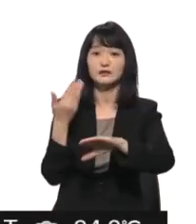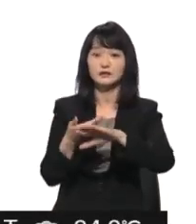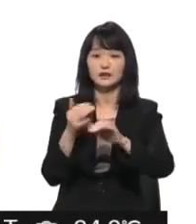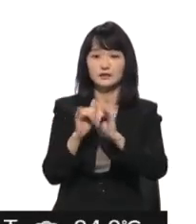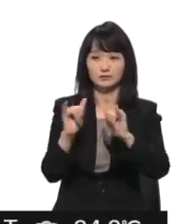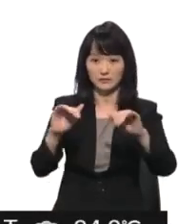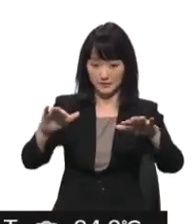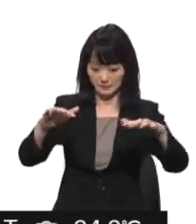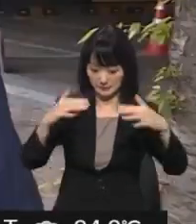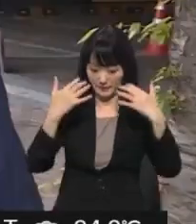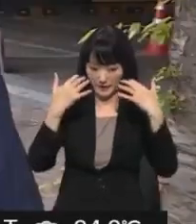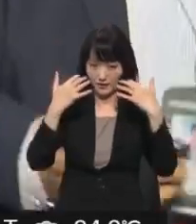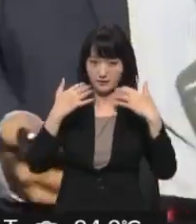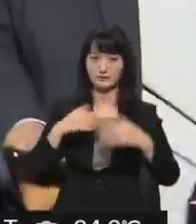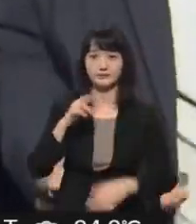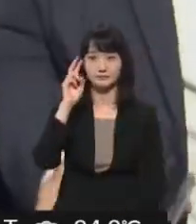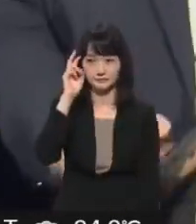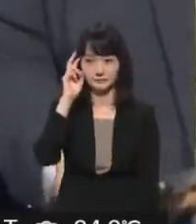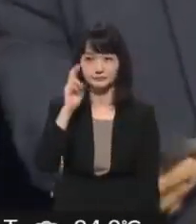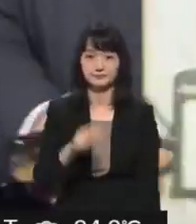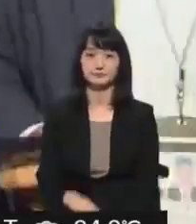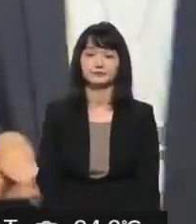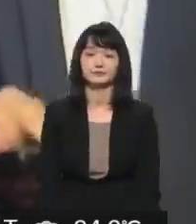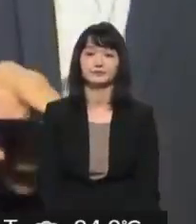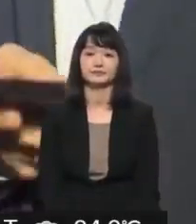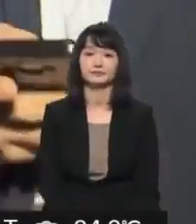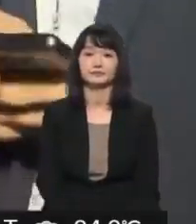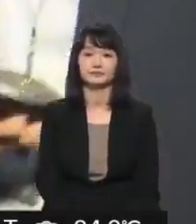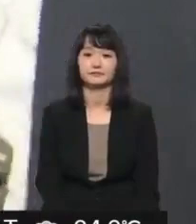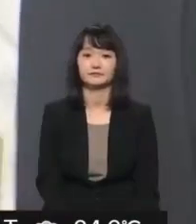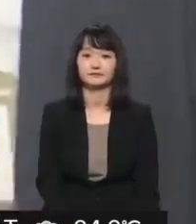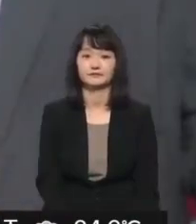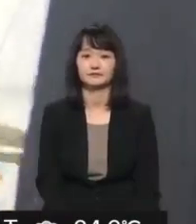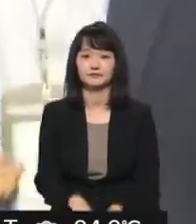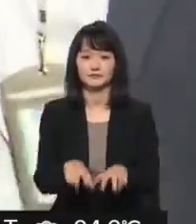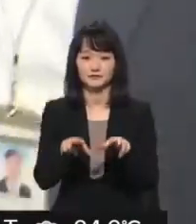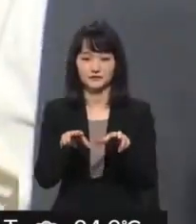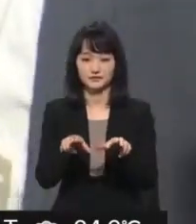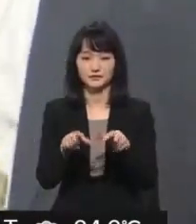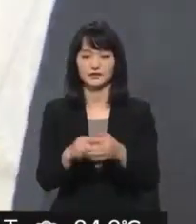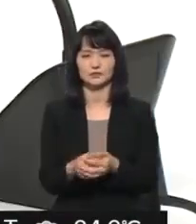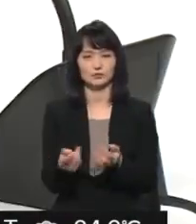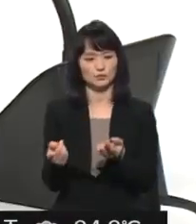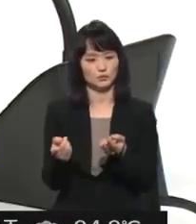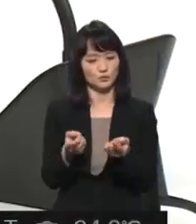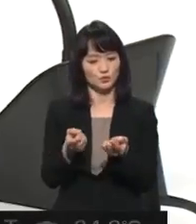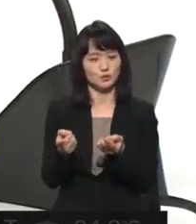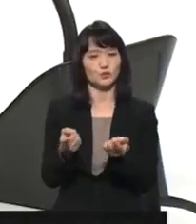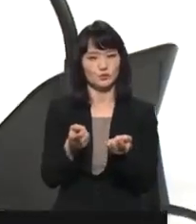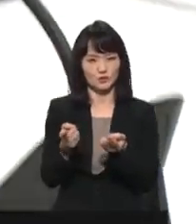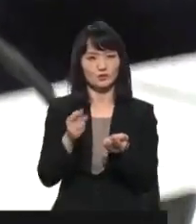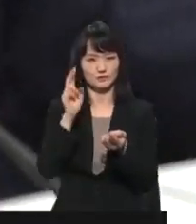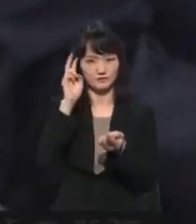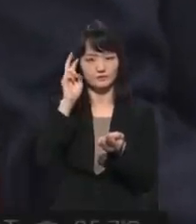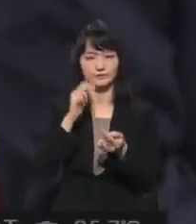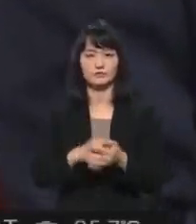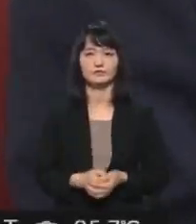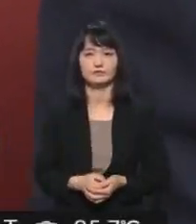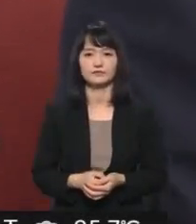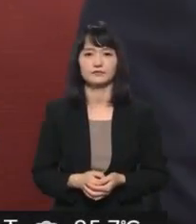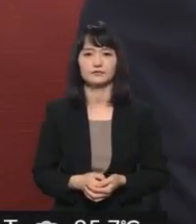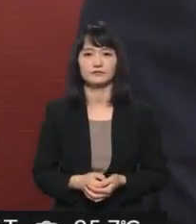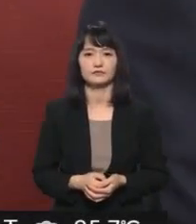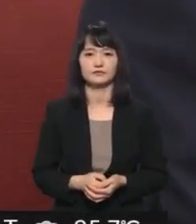주목 받게 되지 않을까 생각이 들고요 그런 측면에서 지금 약간 숨고르기 뭐 이런 포 속도 있지 않았을까 그리고 뭐 임명직